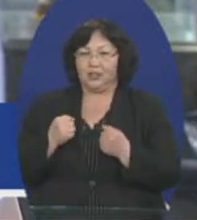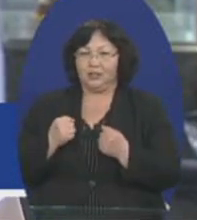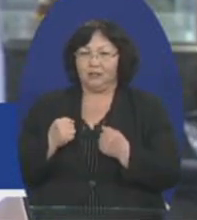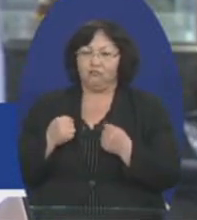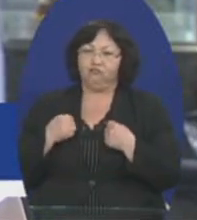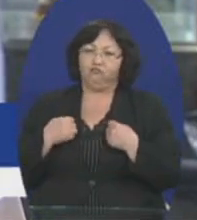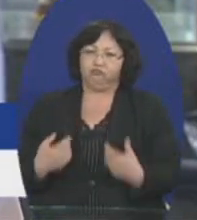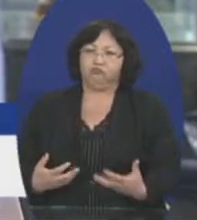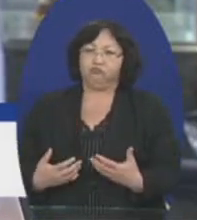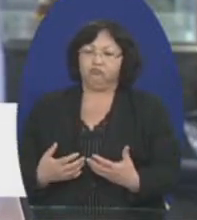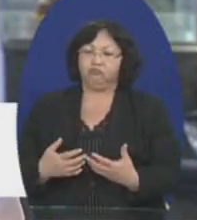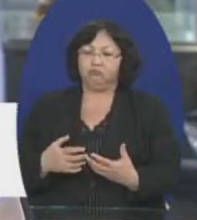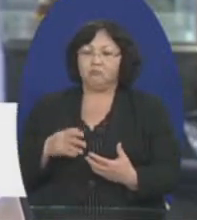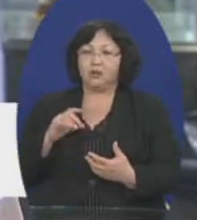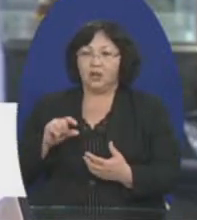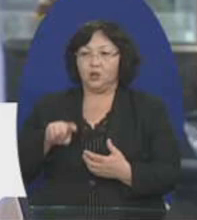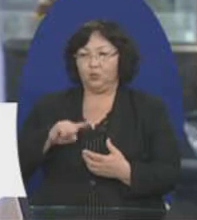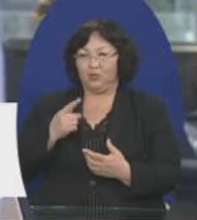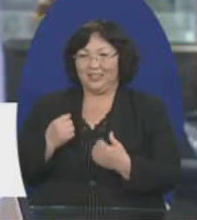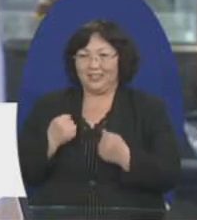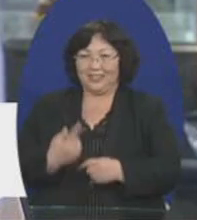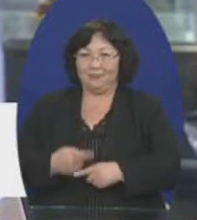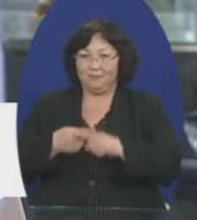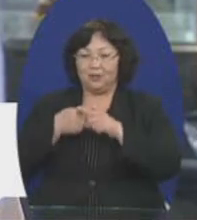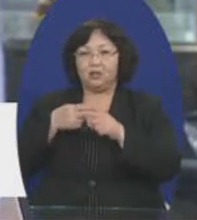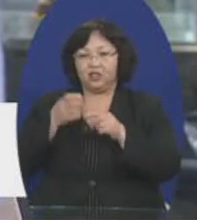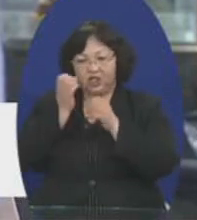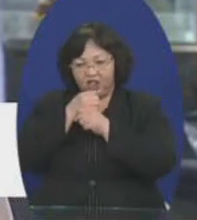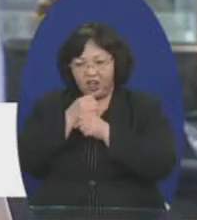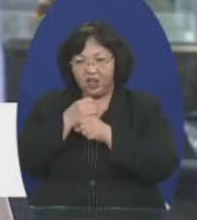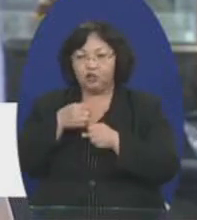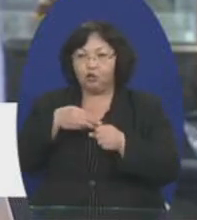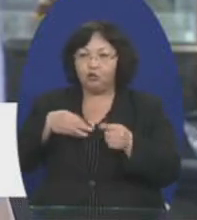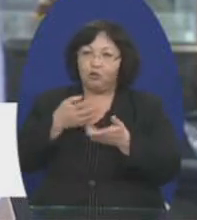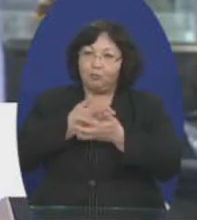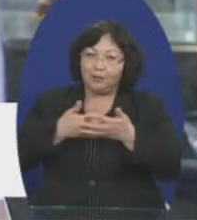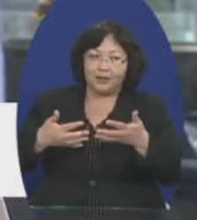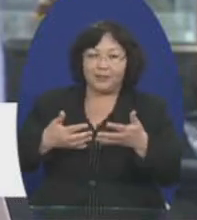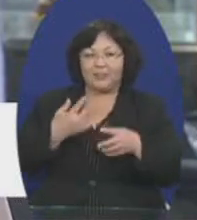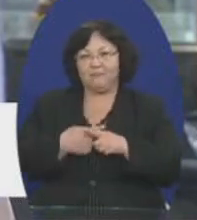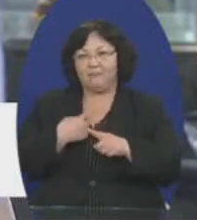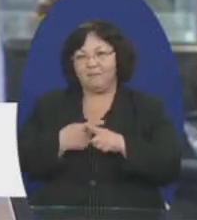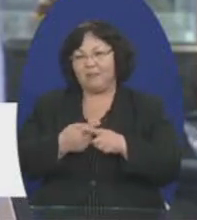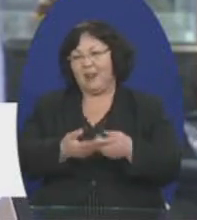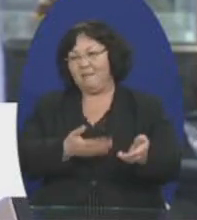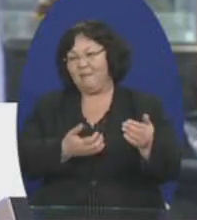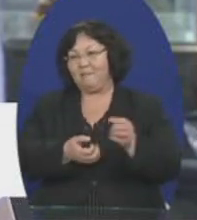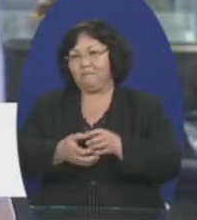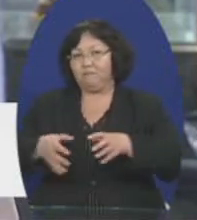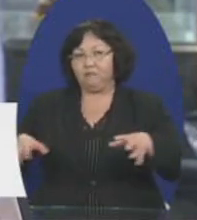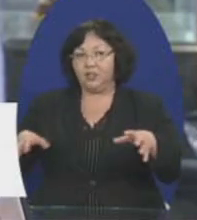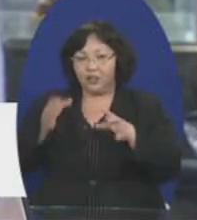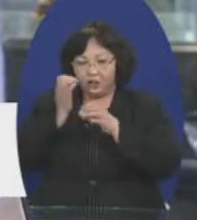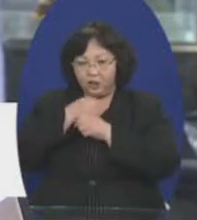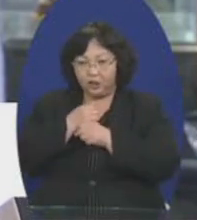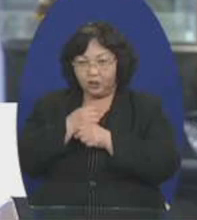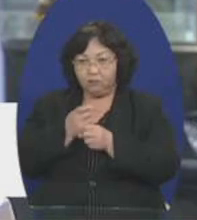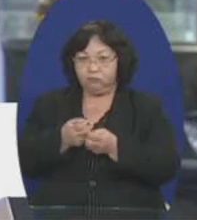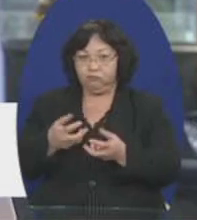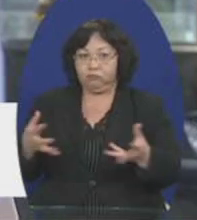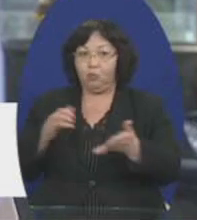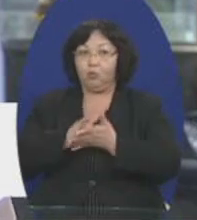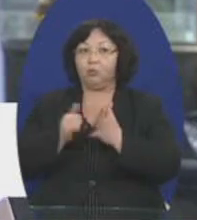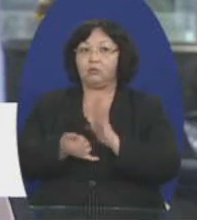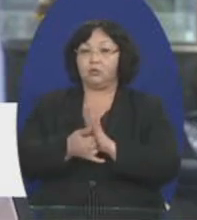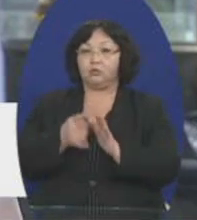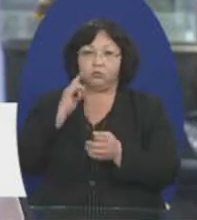Тэгээ бид нар тэр хүчин чадлаа нэмэгдүүлээ, тоног төхөөрөмжийн хангамжийг нэмэгдүүлээ гэдэг зорилго маань өөрөө энэ хийж байгаа шинжилгээнийхээ тоог нэмэх гэсэн ийм